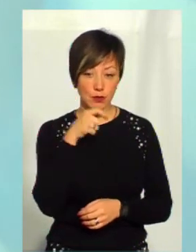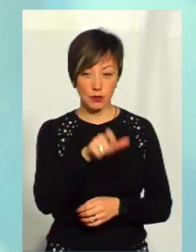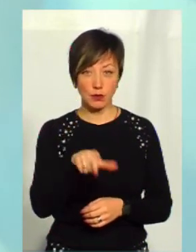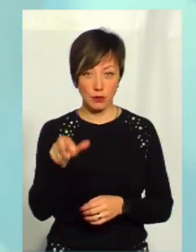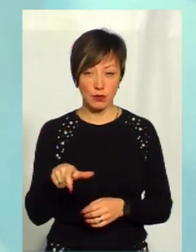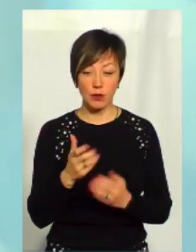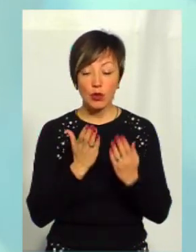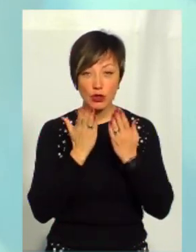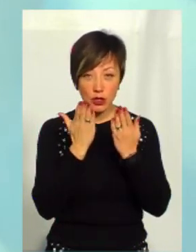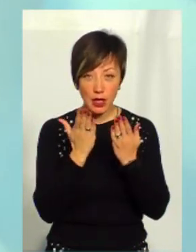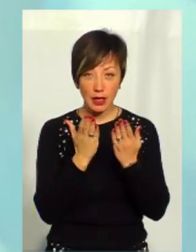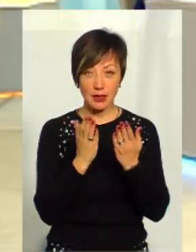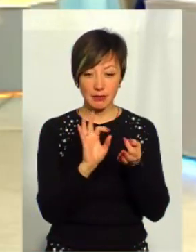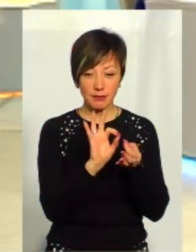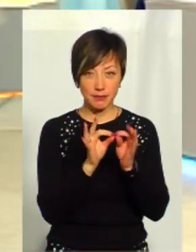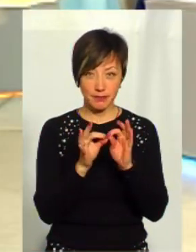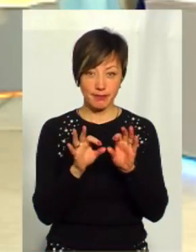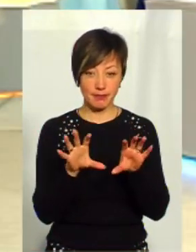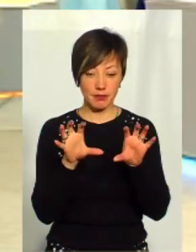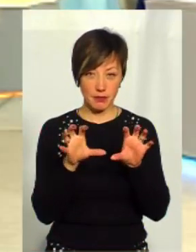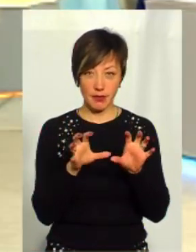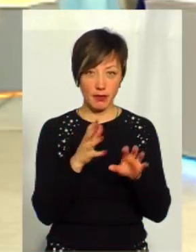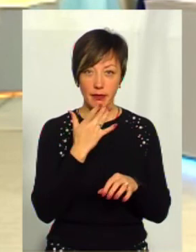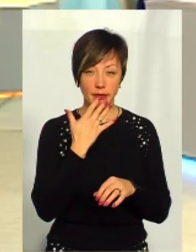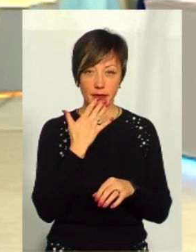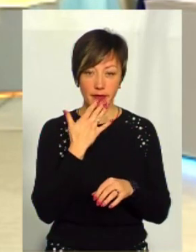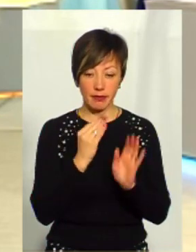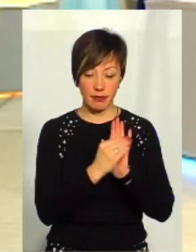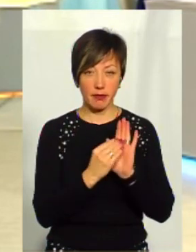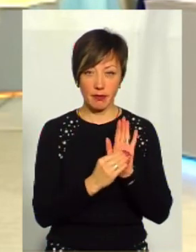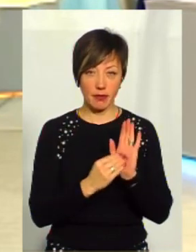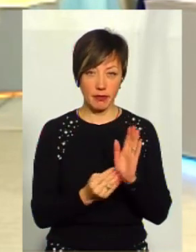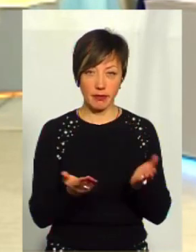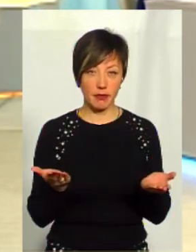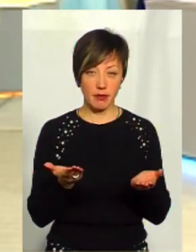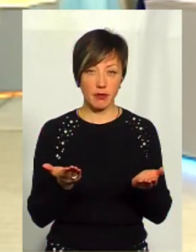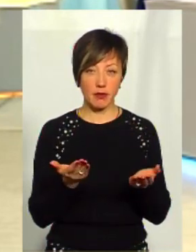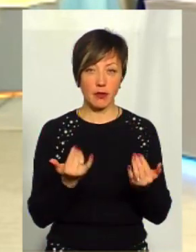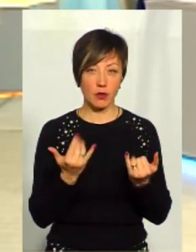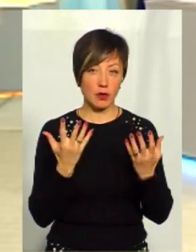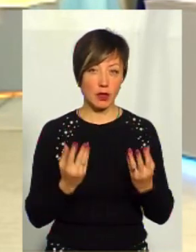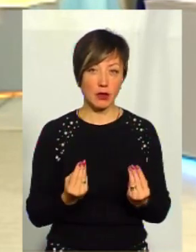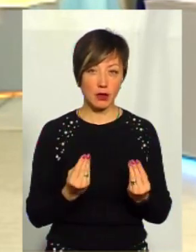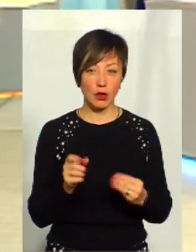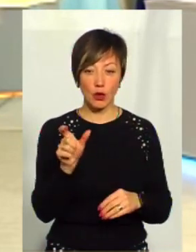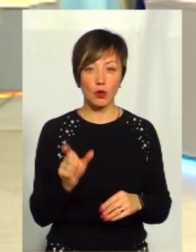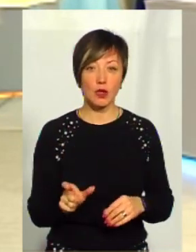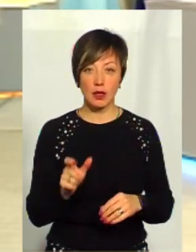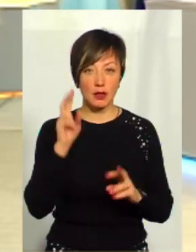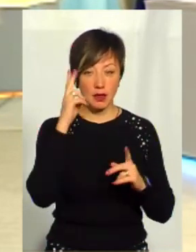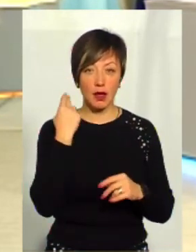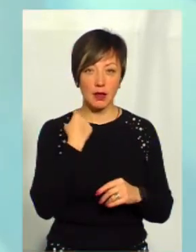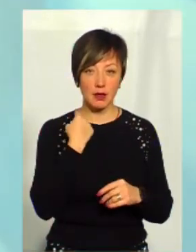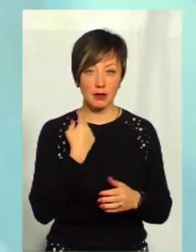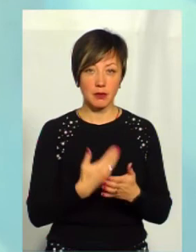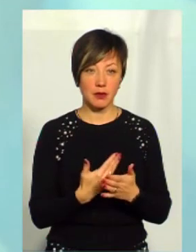і прочитати смс-повідомлення на латинській мові, на сьогоднішній день я хочу сказати, що працездатна особа, яка не володіє